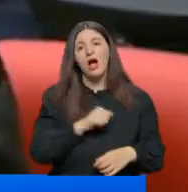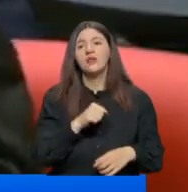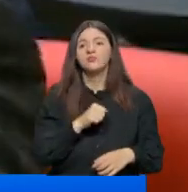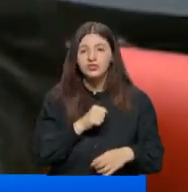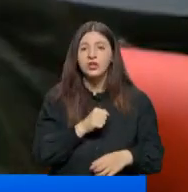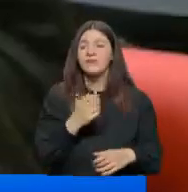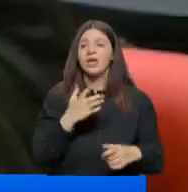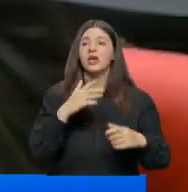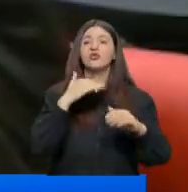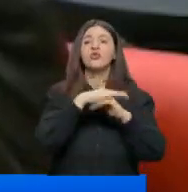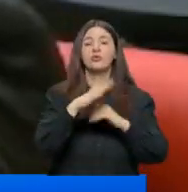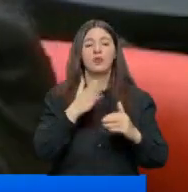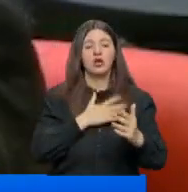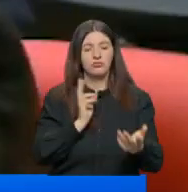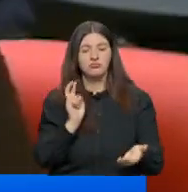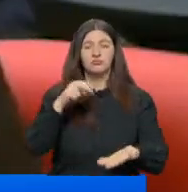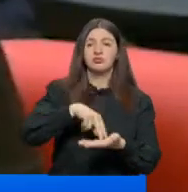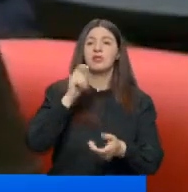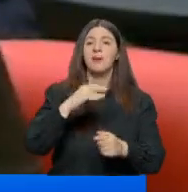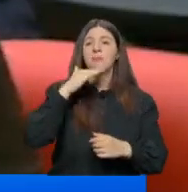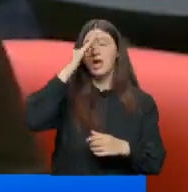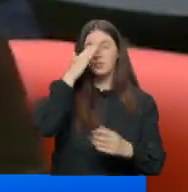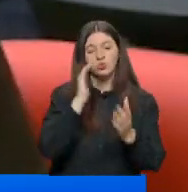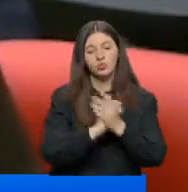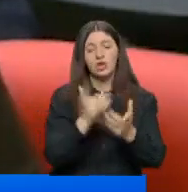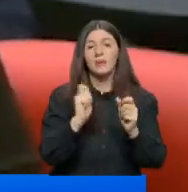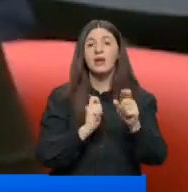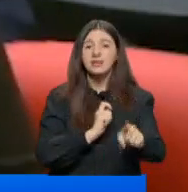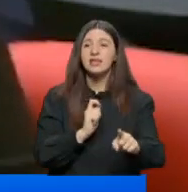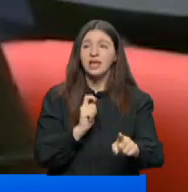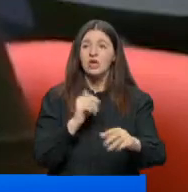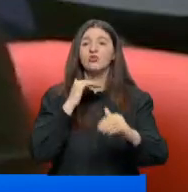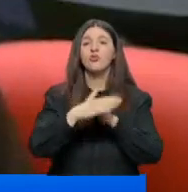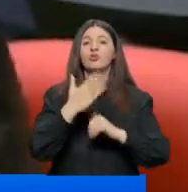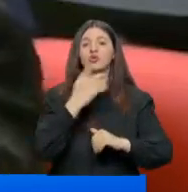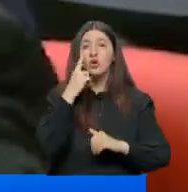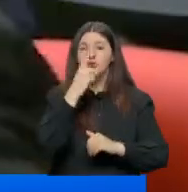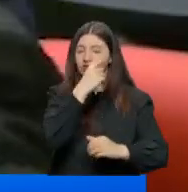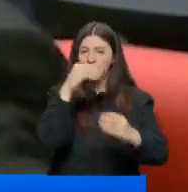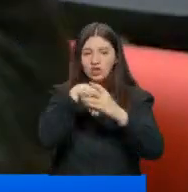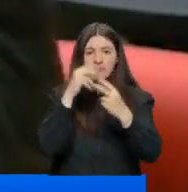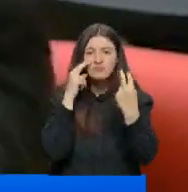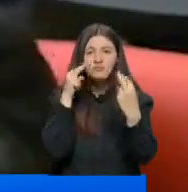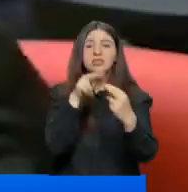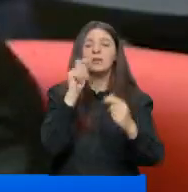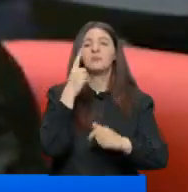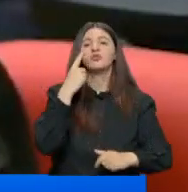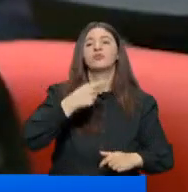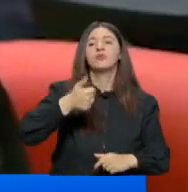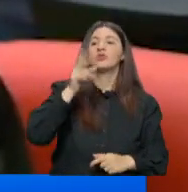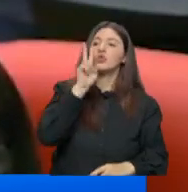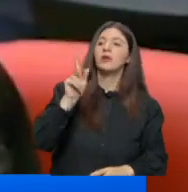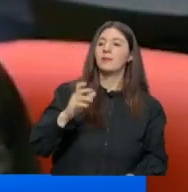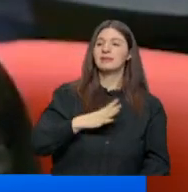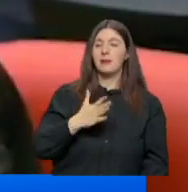almış ve milletin karşısına çıkarak bayramını kutlarken de milletin gözünün içine bakabilen bir cumhurbaşkanı